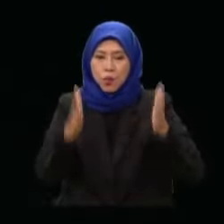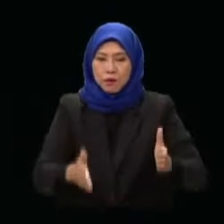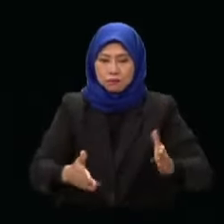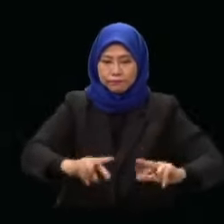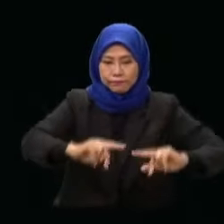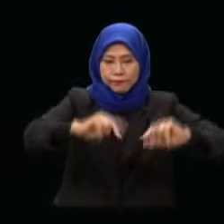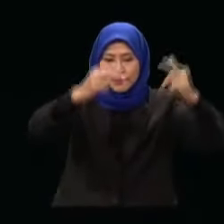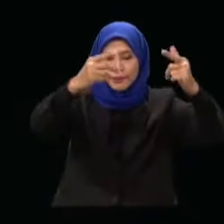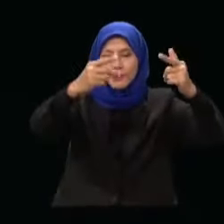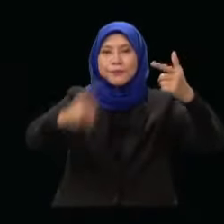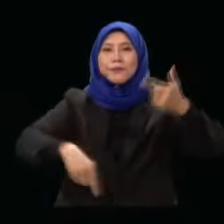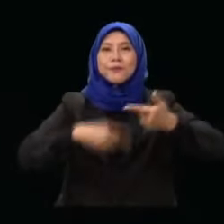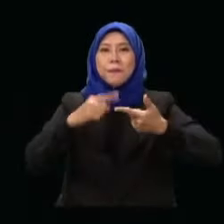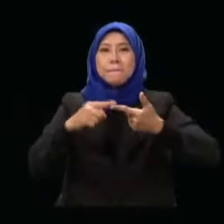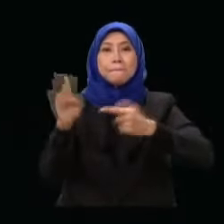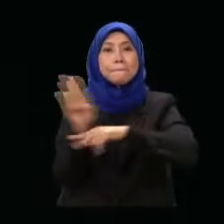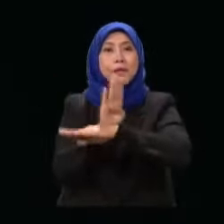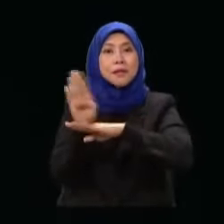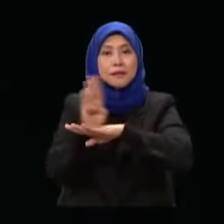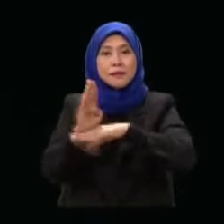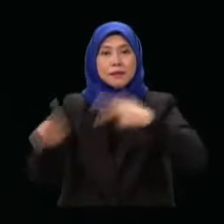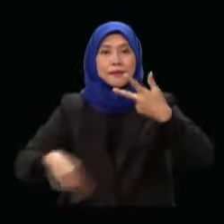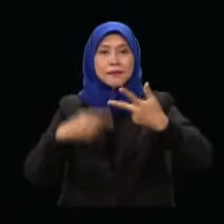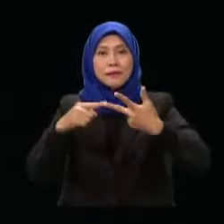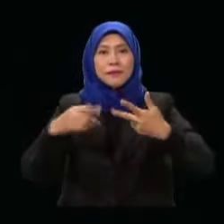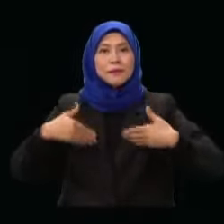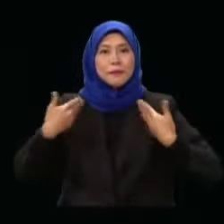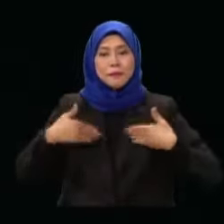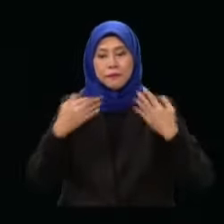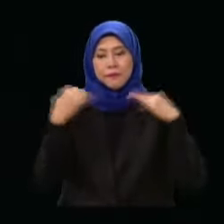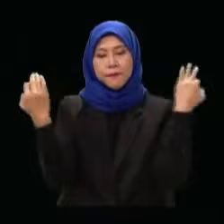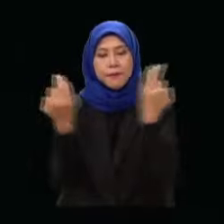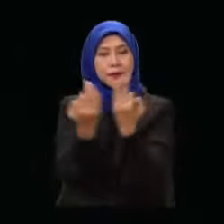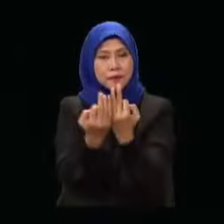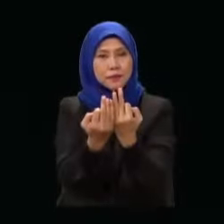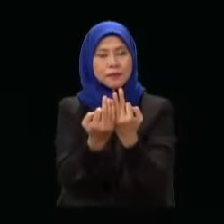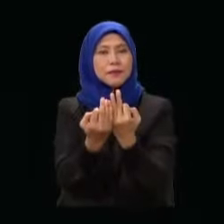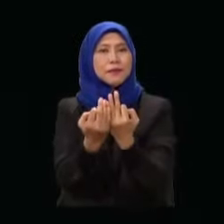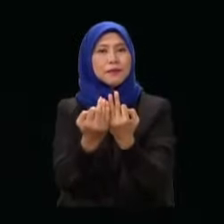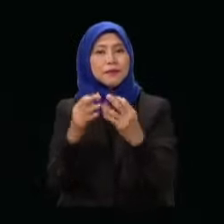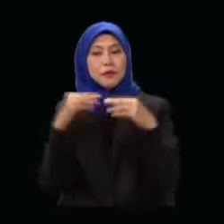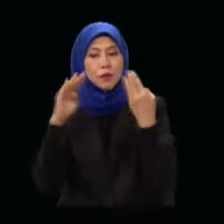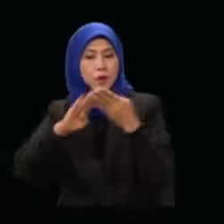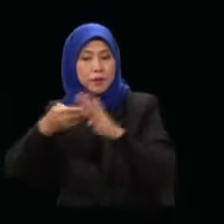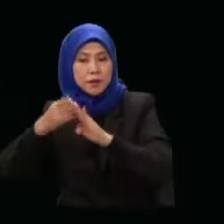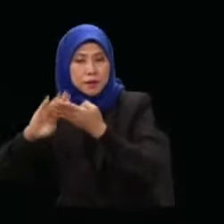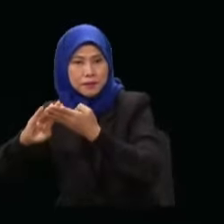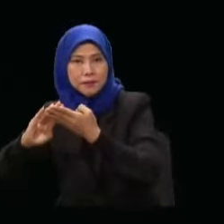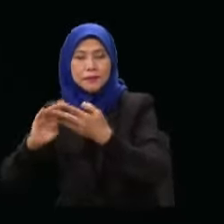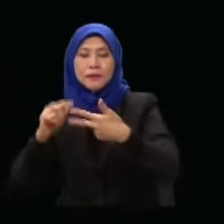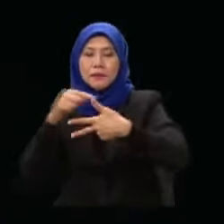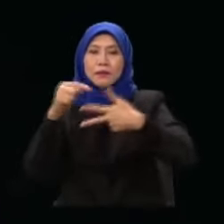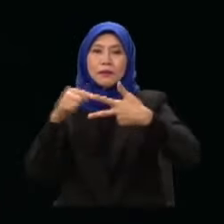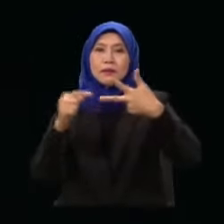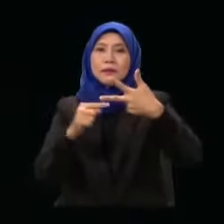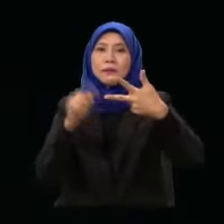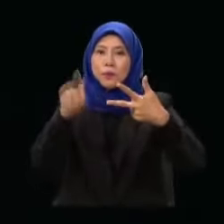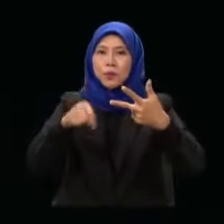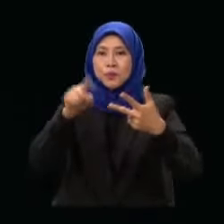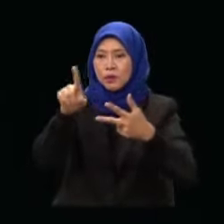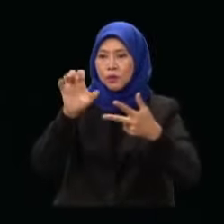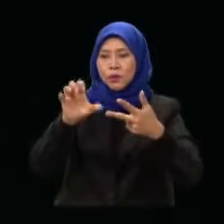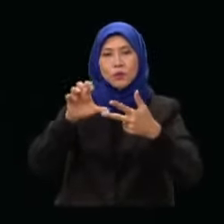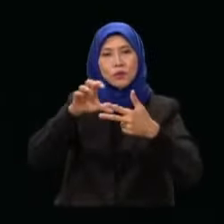Insani eh keusahawanan dan gas Trump community dan Progo dan sebagainya ternyata jadi 100 juta itu perlu dilanjutkan di